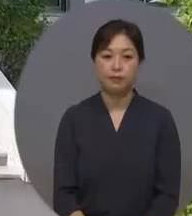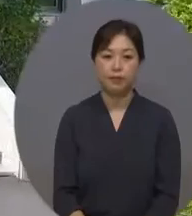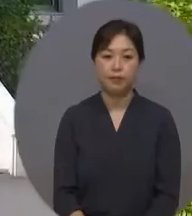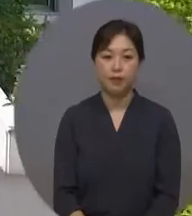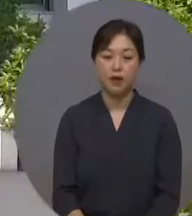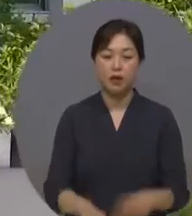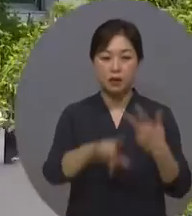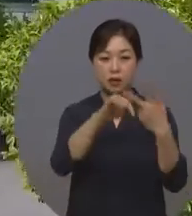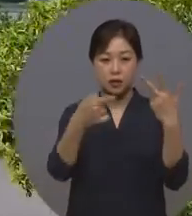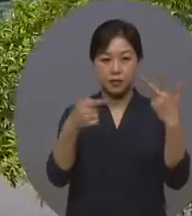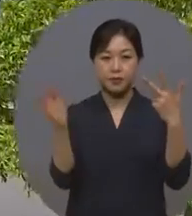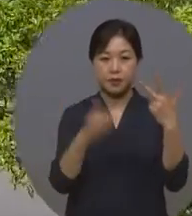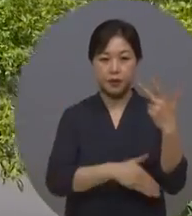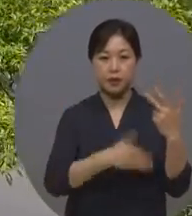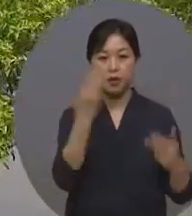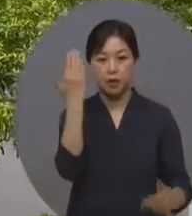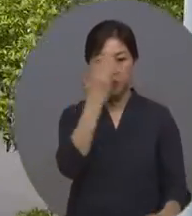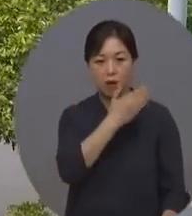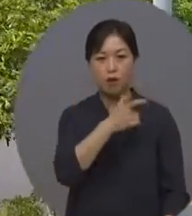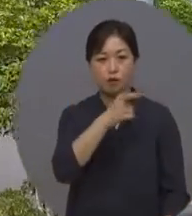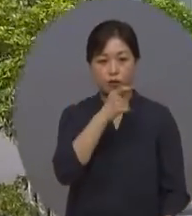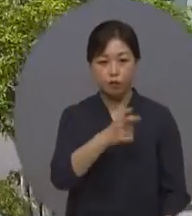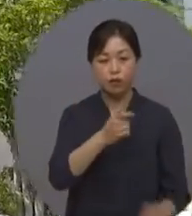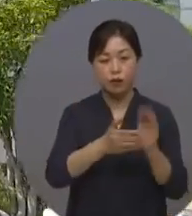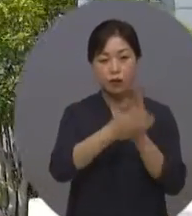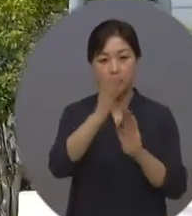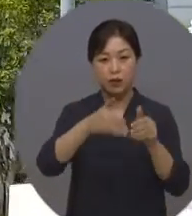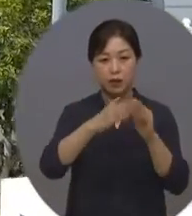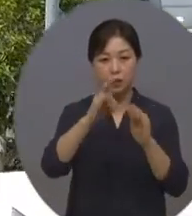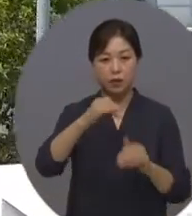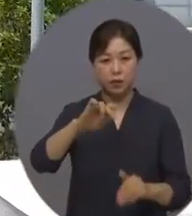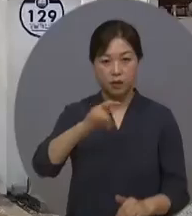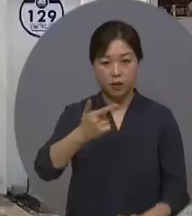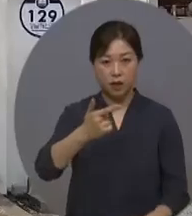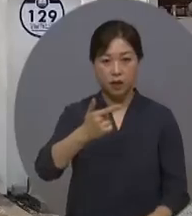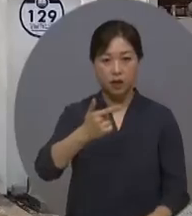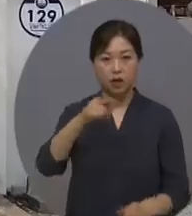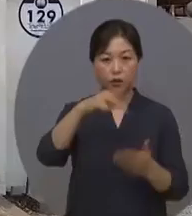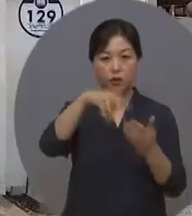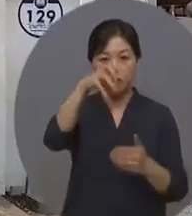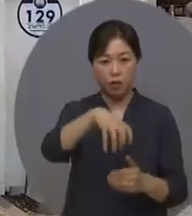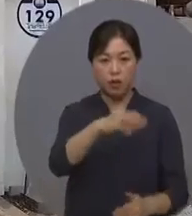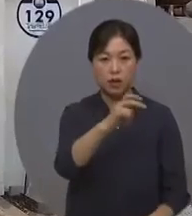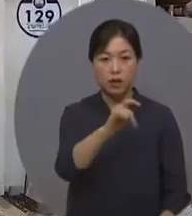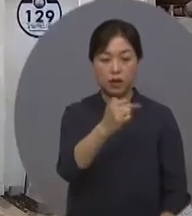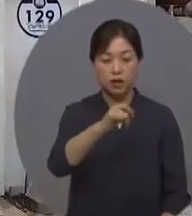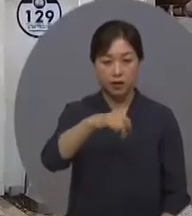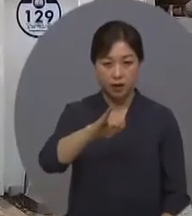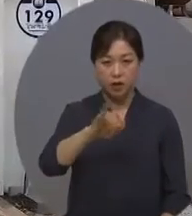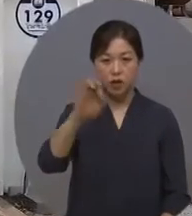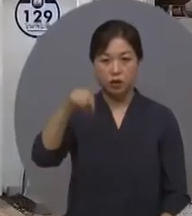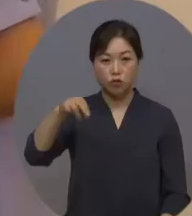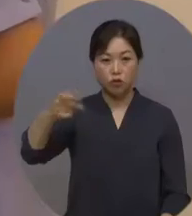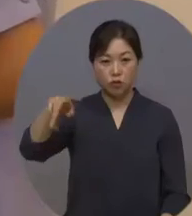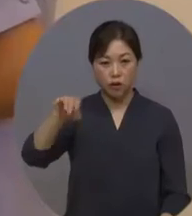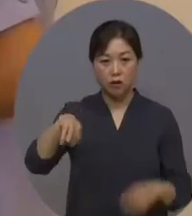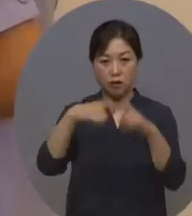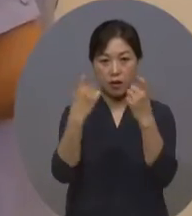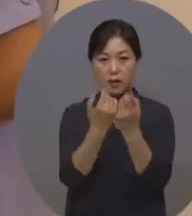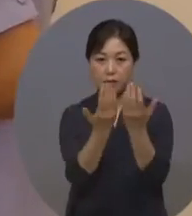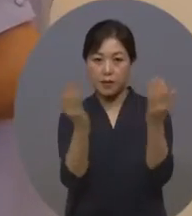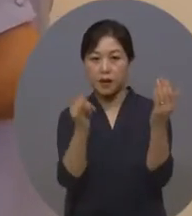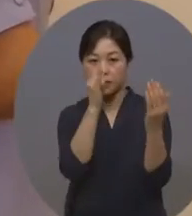여수시 돌산도 속한 갤러리에서는 양현 2 유수영 두 작가의 개인전이 열리고 있습니다